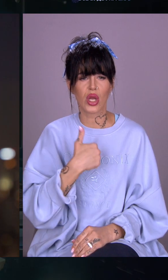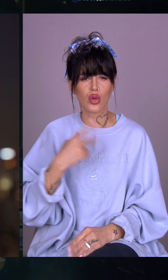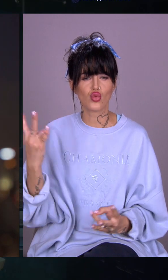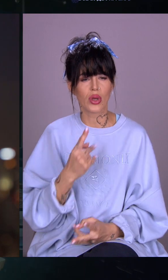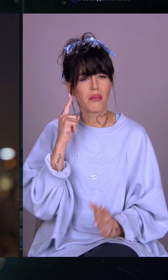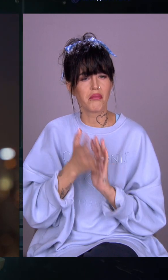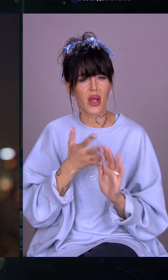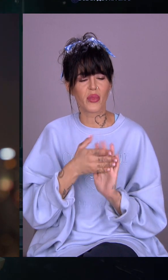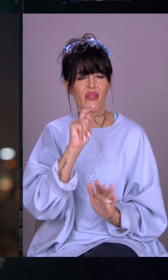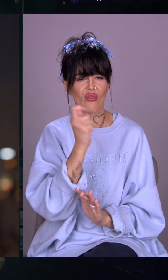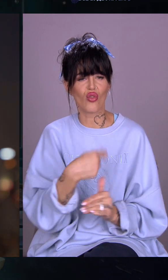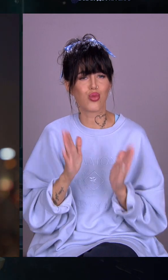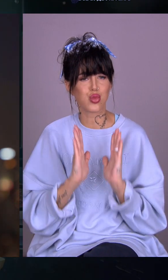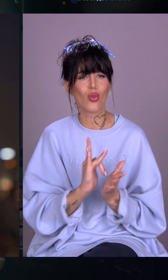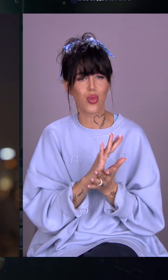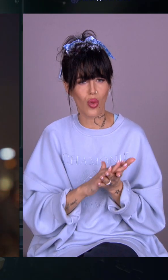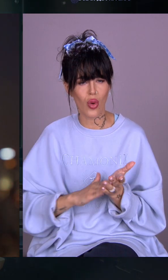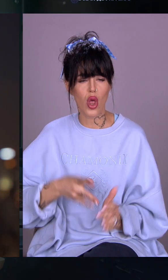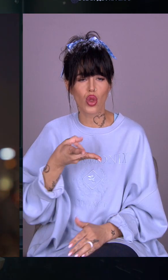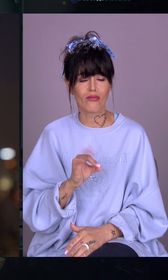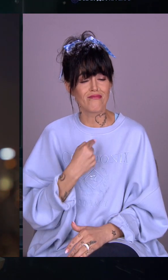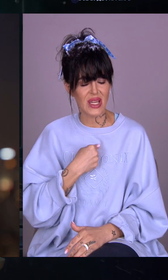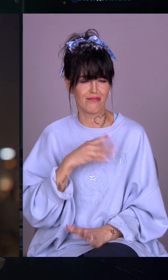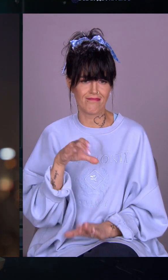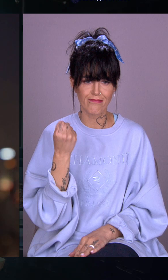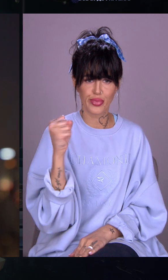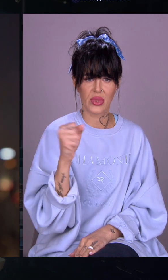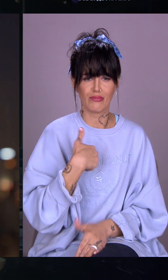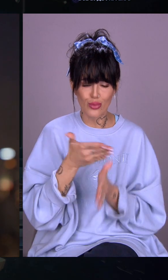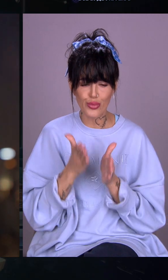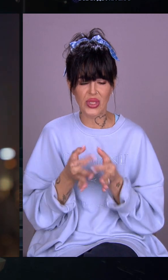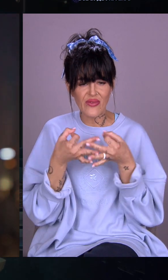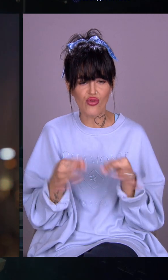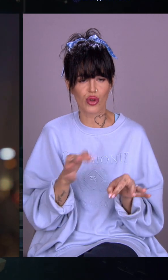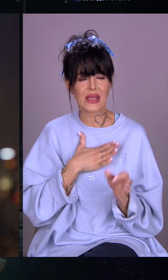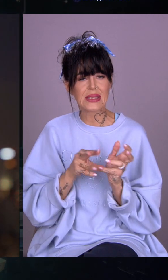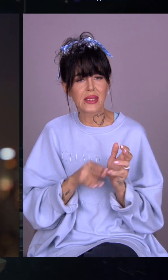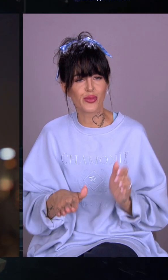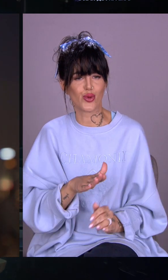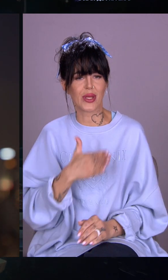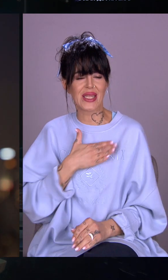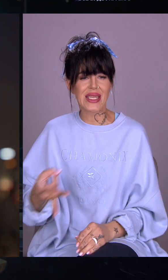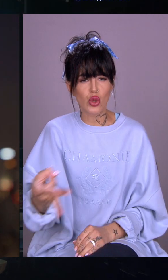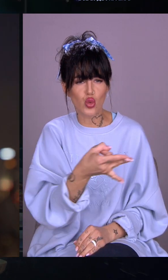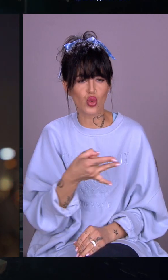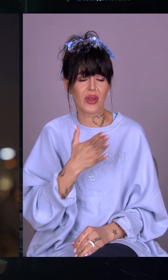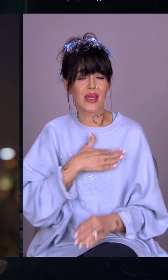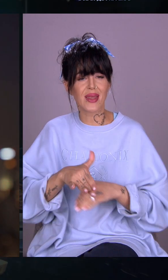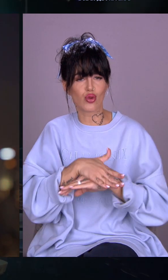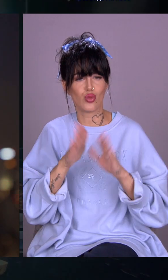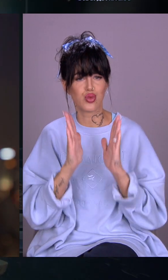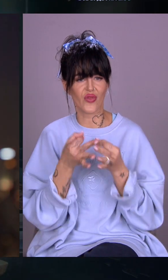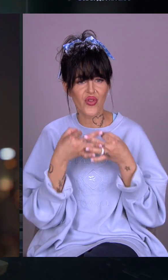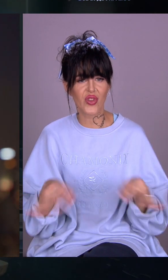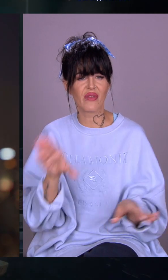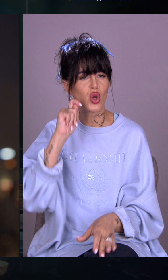ще продовжуватися. Але ми перемагаємо. Ми звільнимо свою землю, свою територію. Наш народ буде вільний, і країна буде